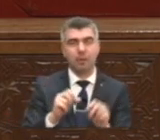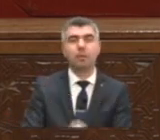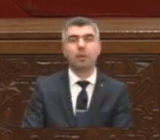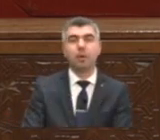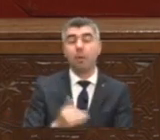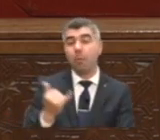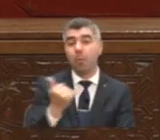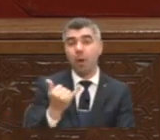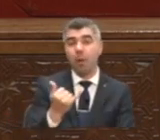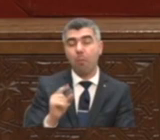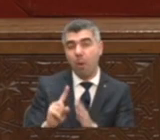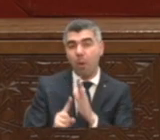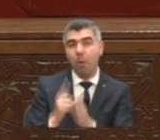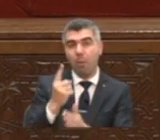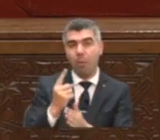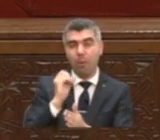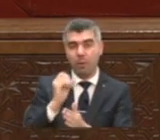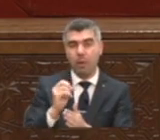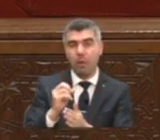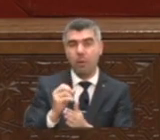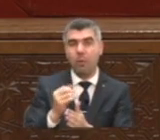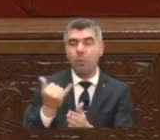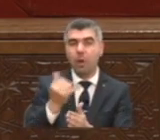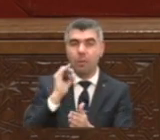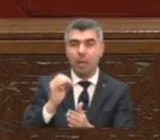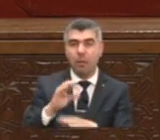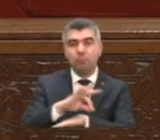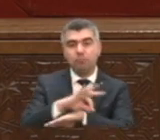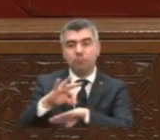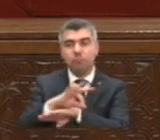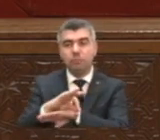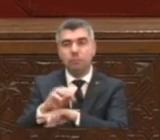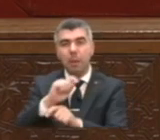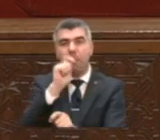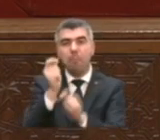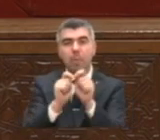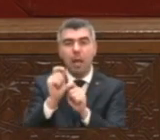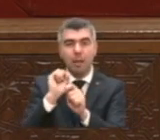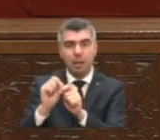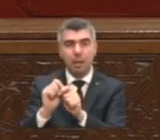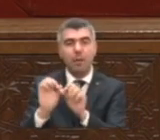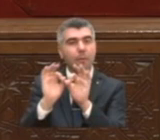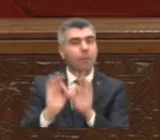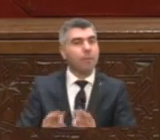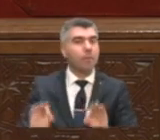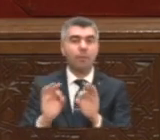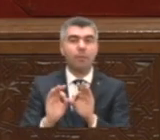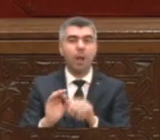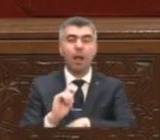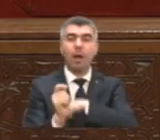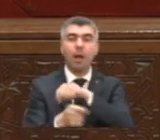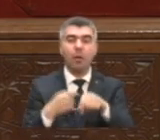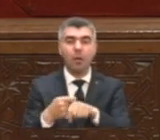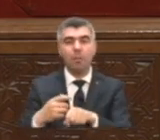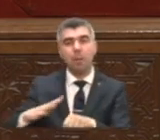اولا مؤسسه داخل المؤسسه، الوكالات الحضريه ما يمكن لهمش يتعاملوا مع العلم القروي والعلم